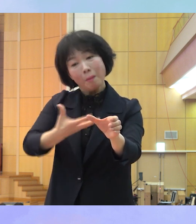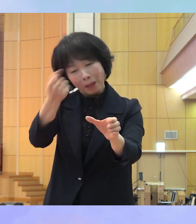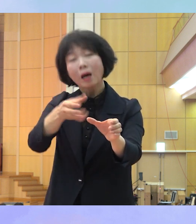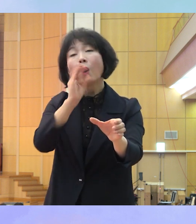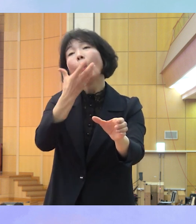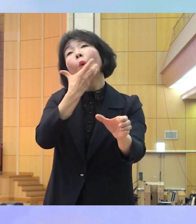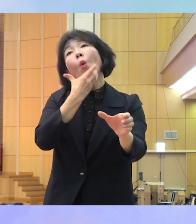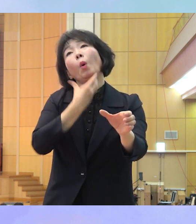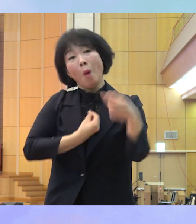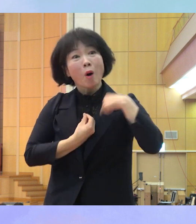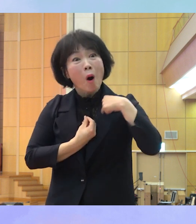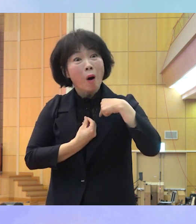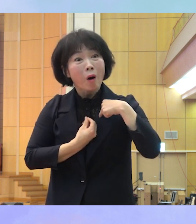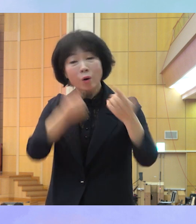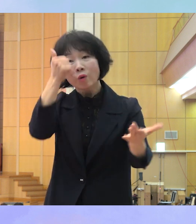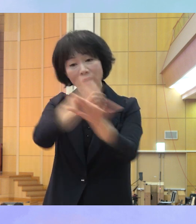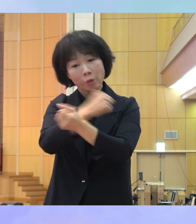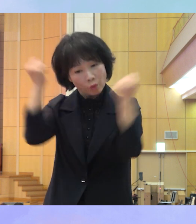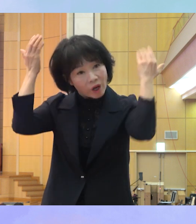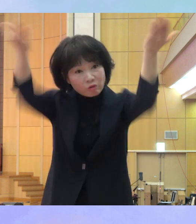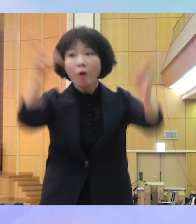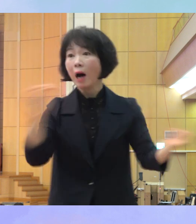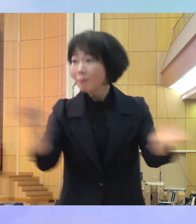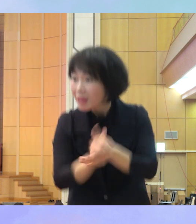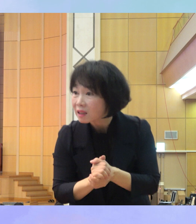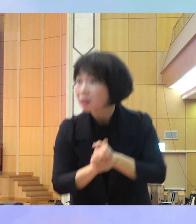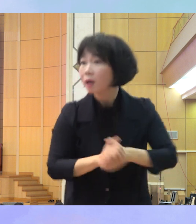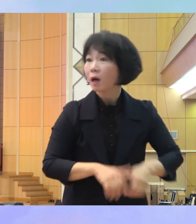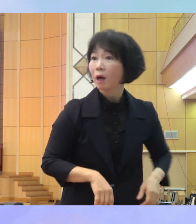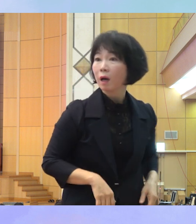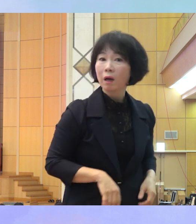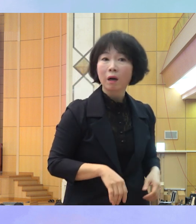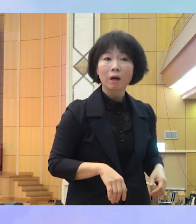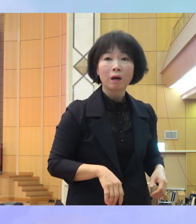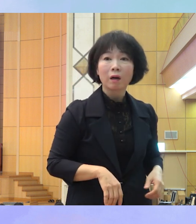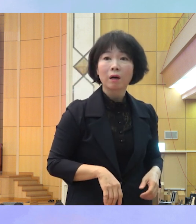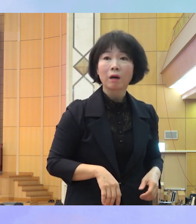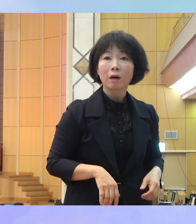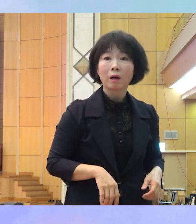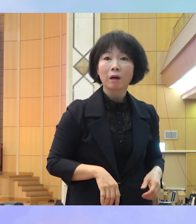기념하라. 기념이라는 게 뭐예요? 여러분,